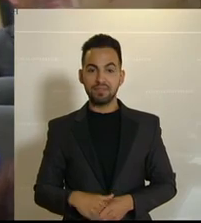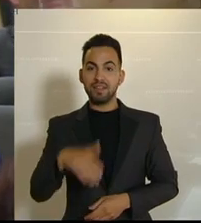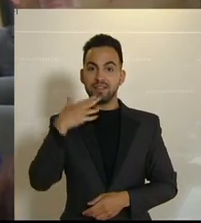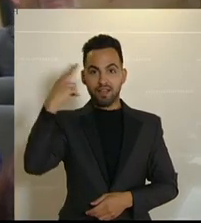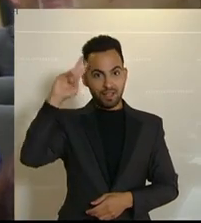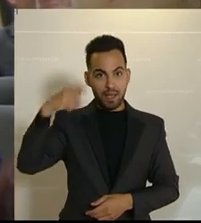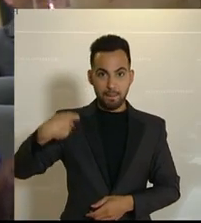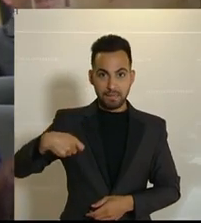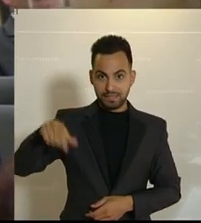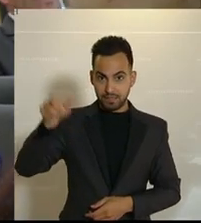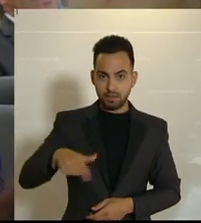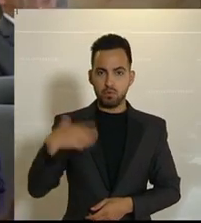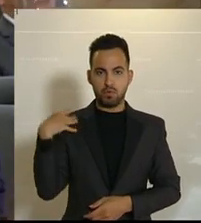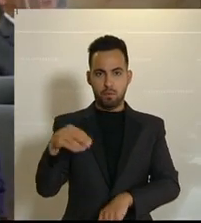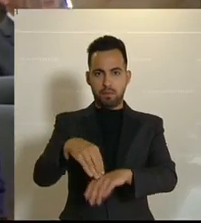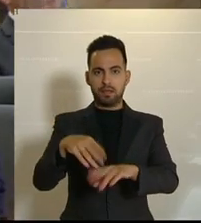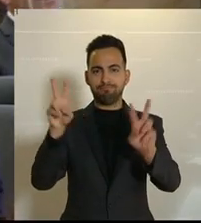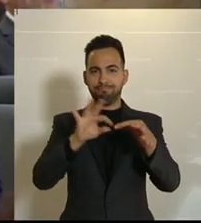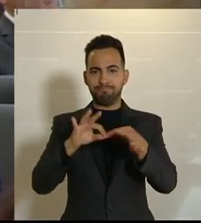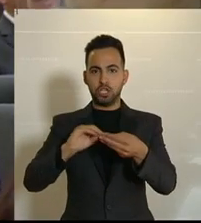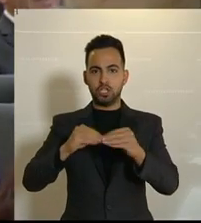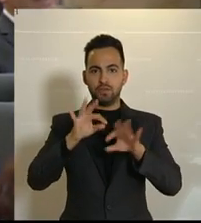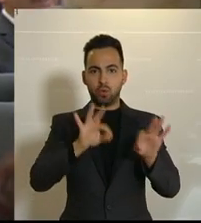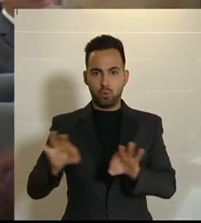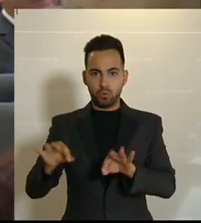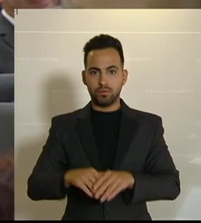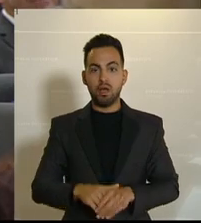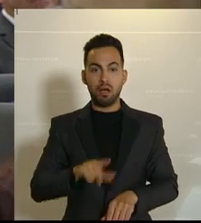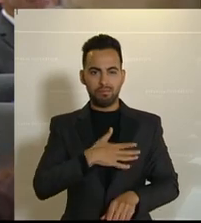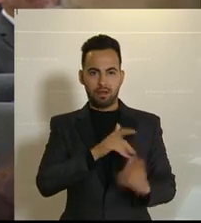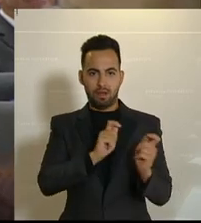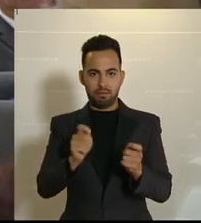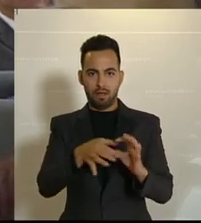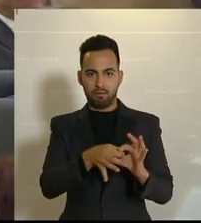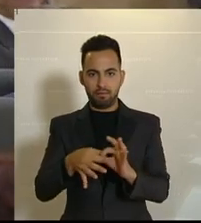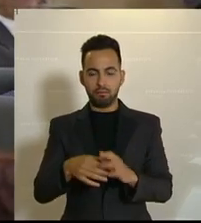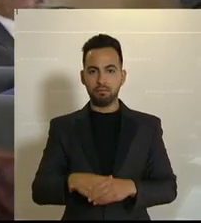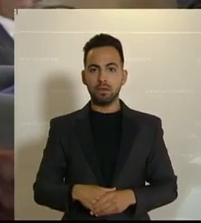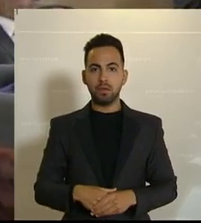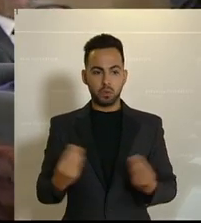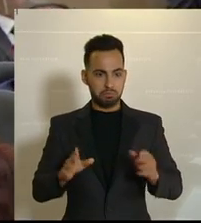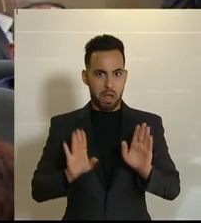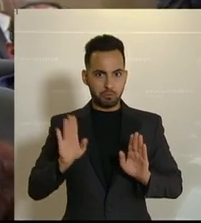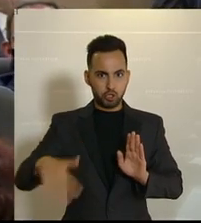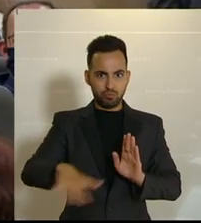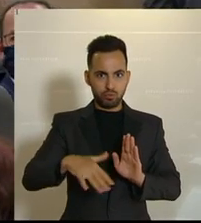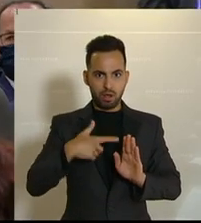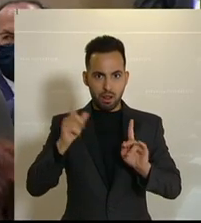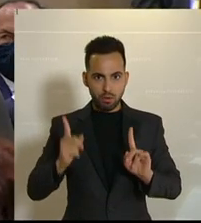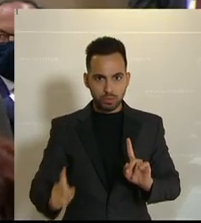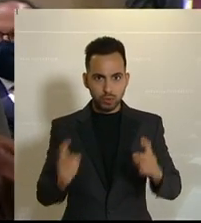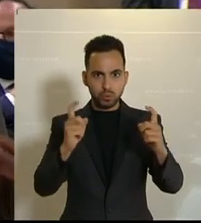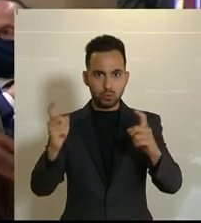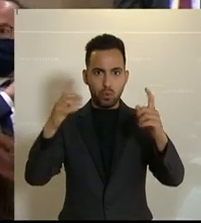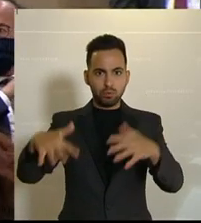Danke, Herr Präsident. Ich melde mich noch einmal zur Geschäftsordnung und zu meinem Antrag, weil es jetzt aufgrund der Abstimmung ein bisschen eine Diskussion gegeben